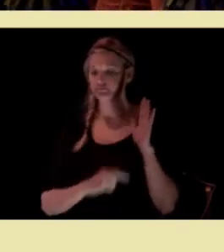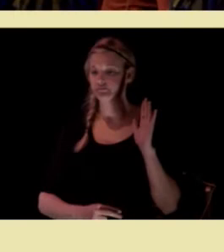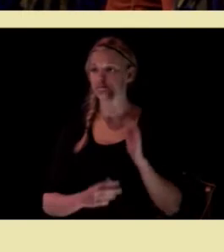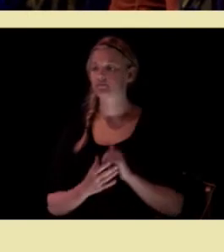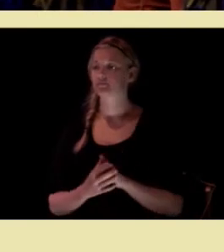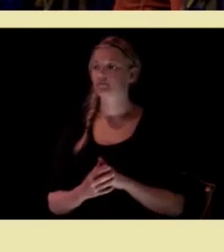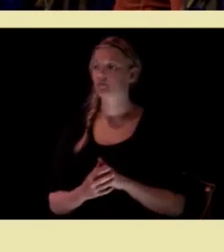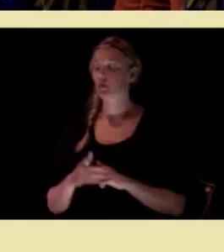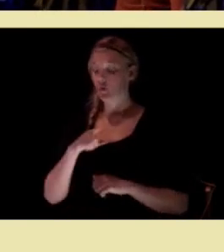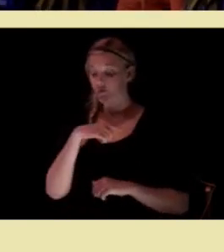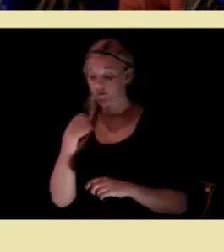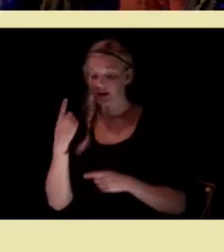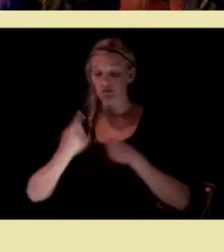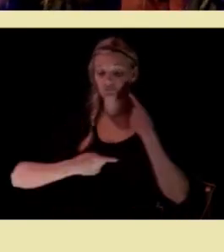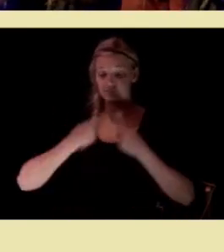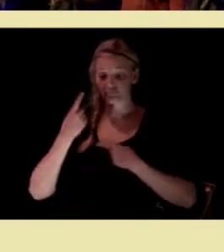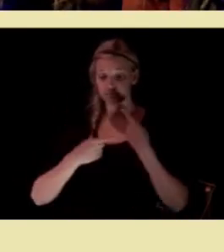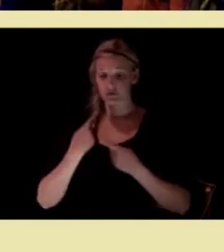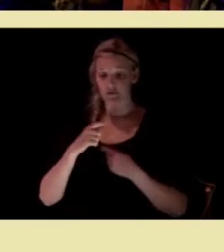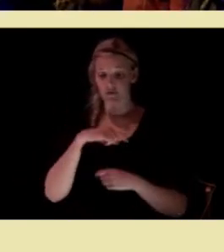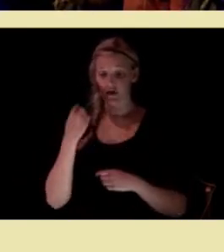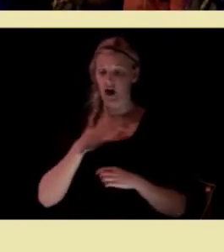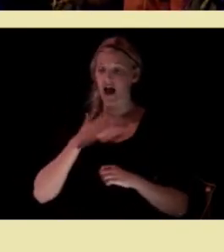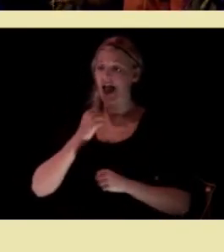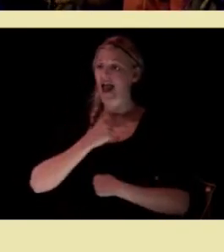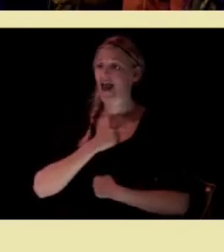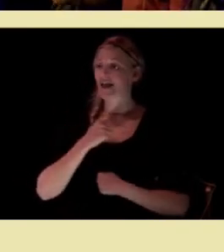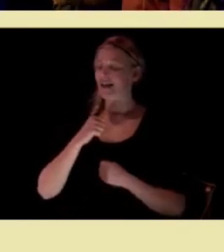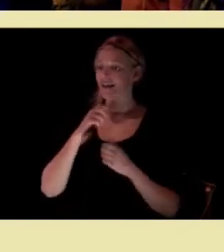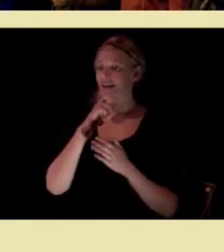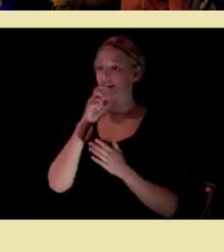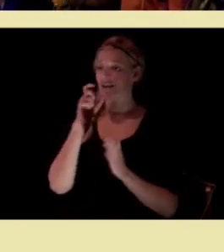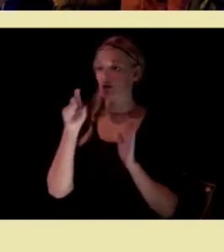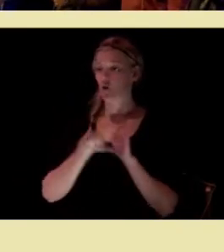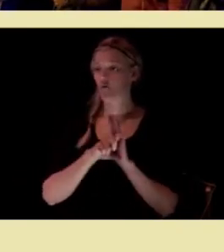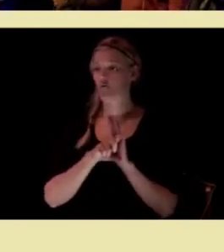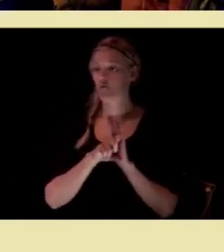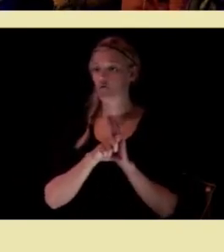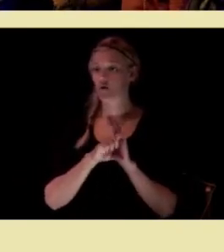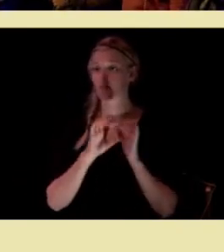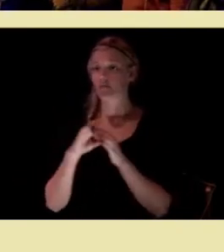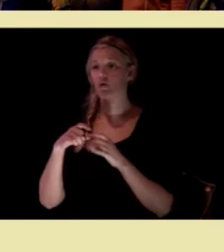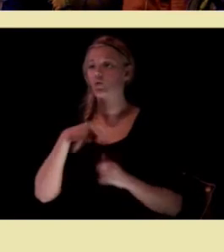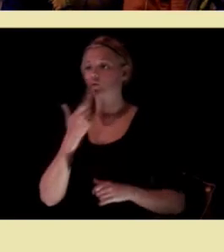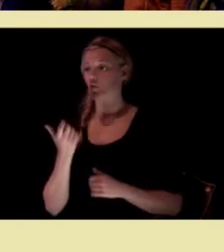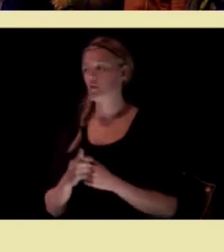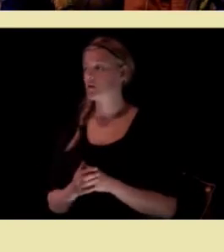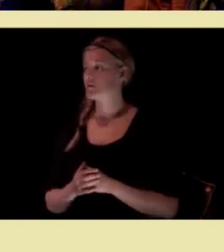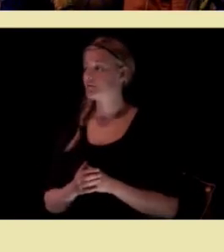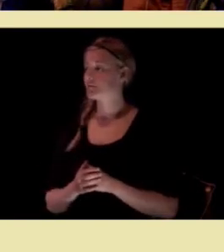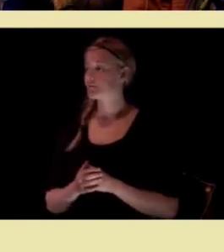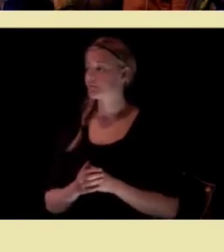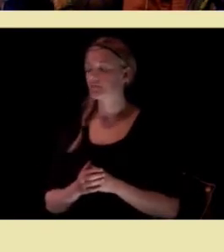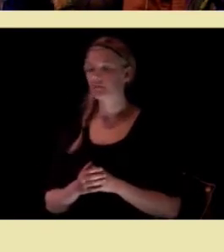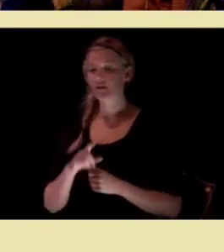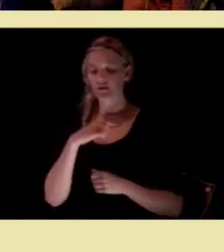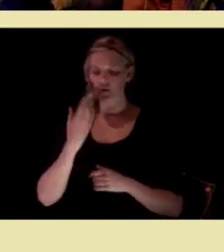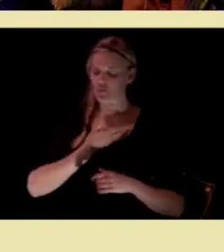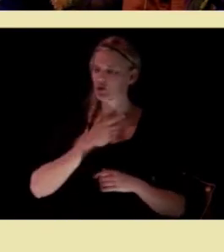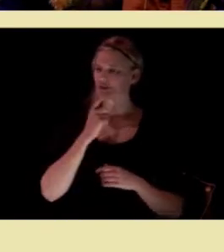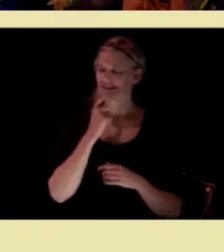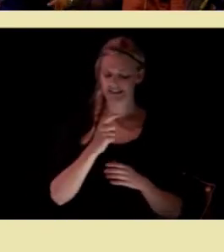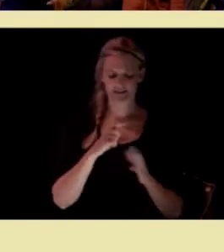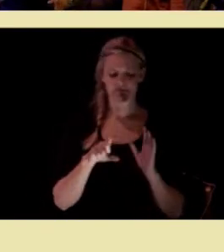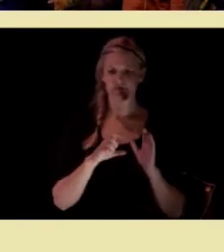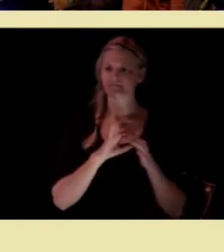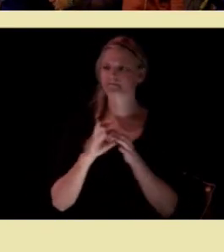fortalt jo at vi har satt ned vårt eget lovutvalg, som består av 21 ungdommer. Der vi har veldig mye vi vil si